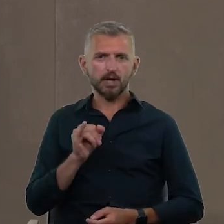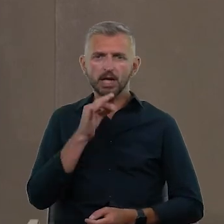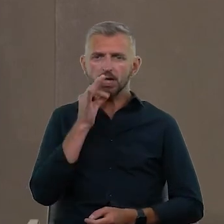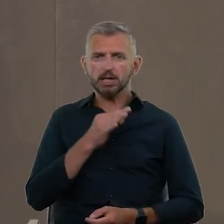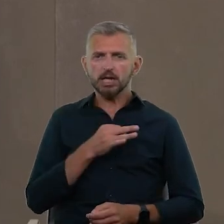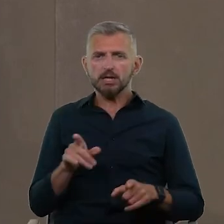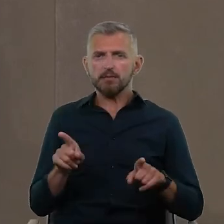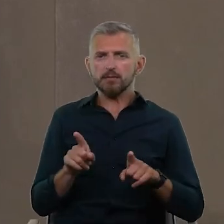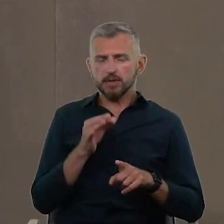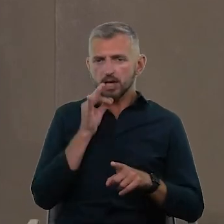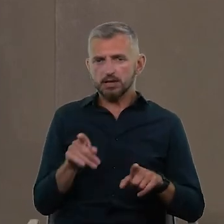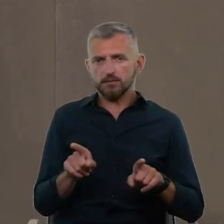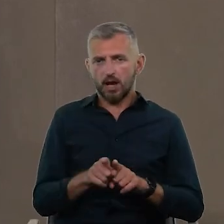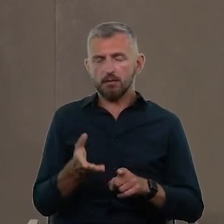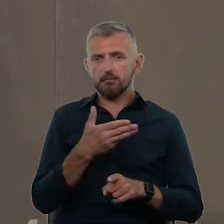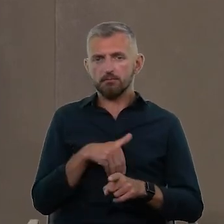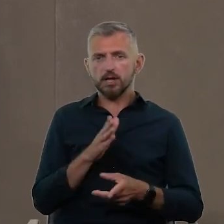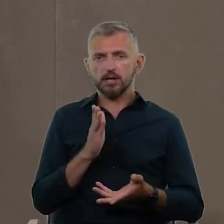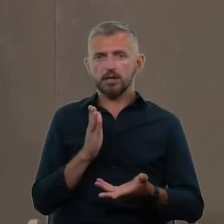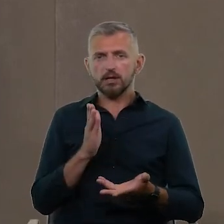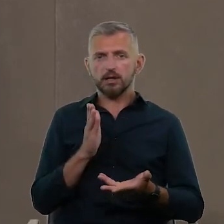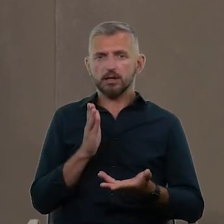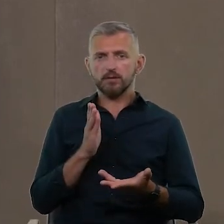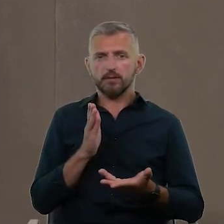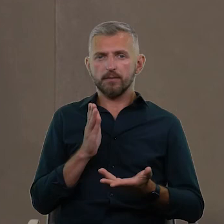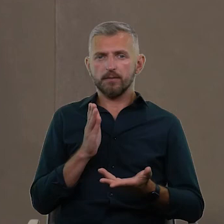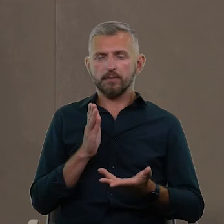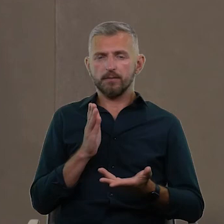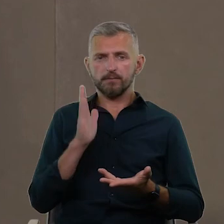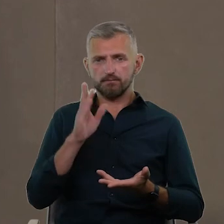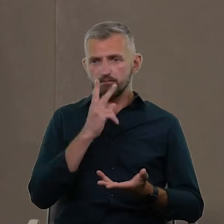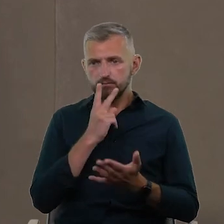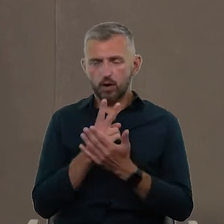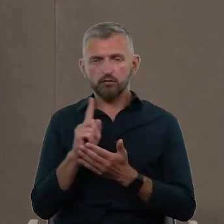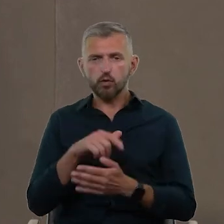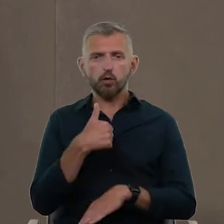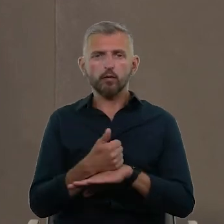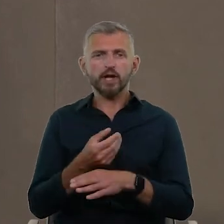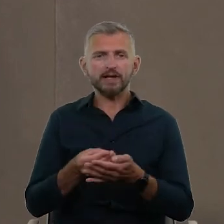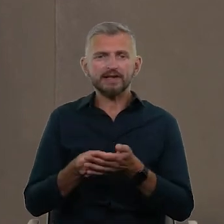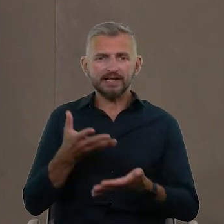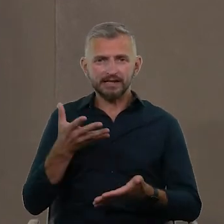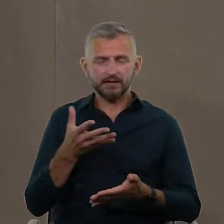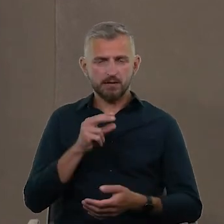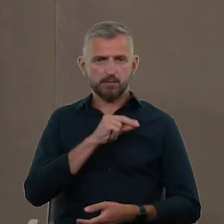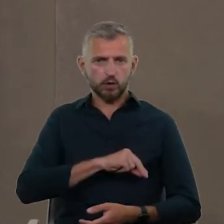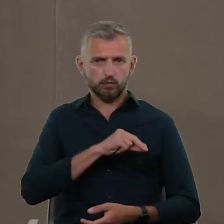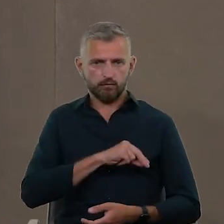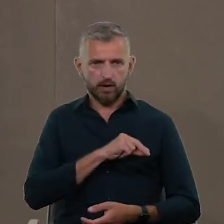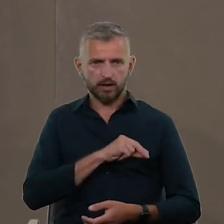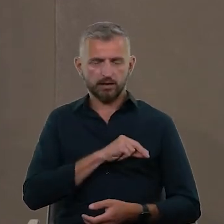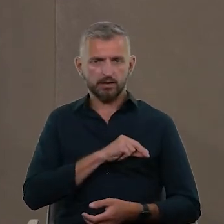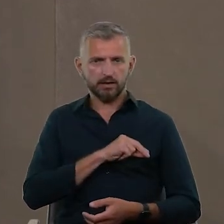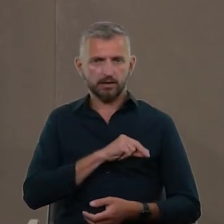скажімо так, ми показуємо, що головна цінність працювати,